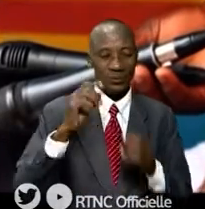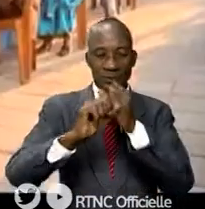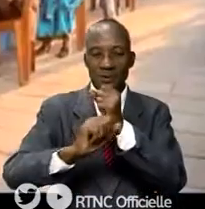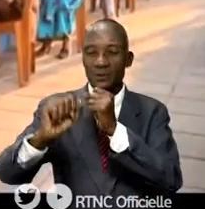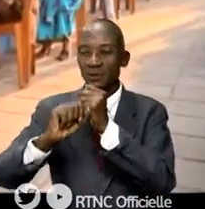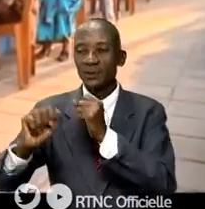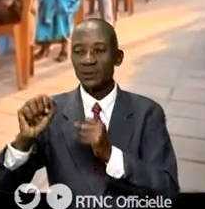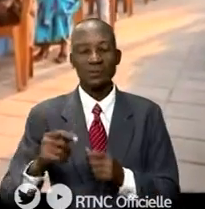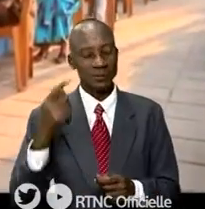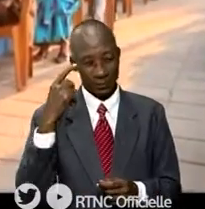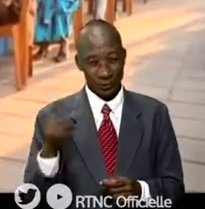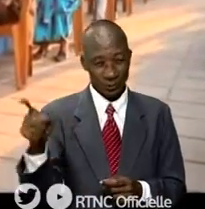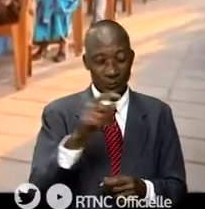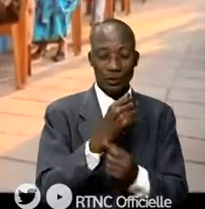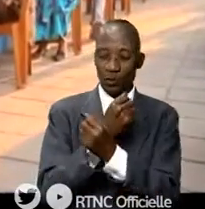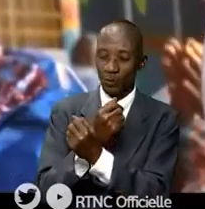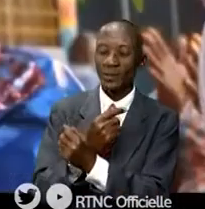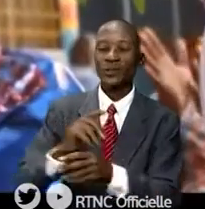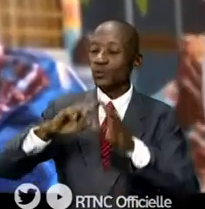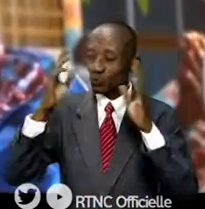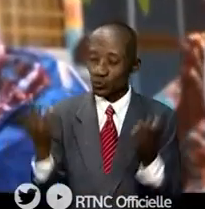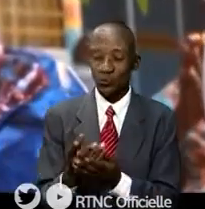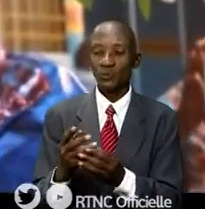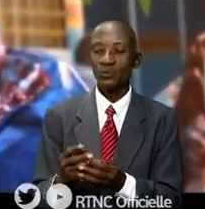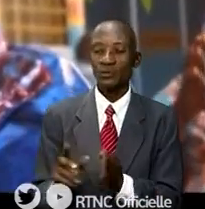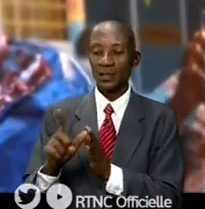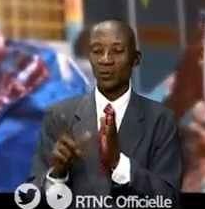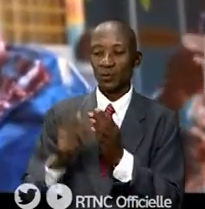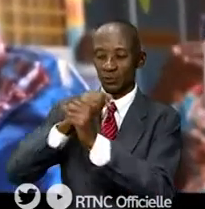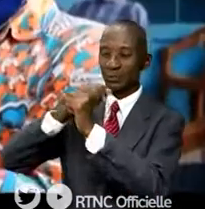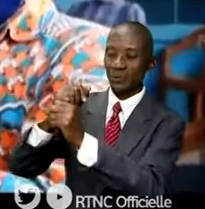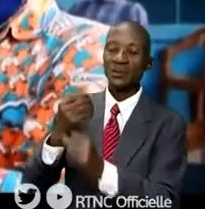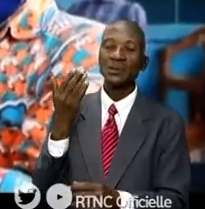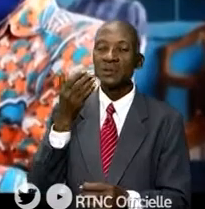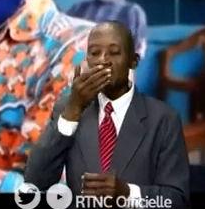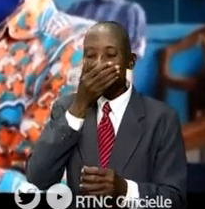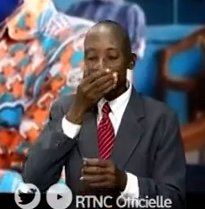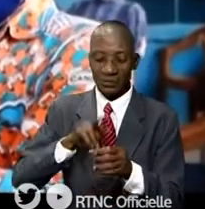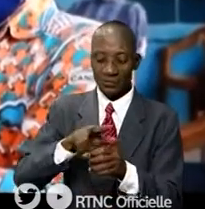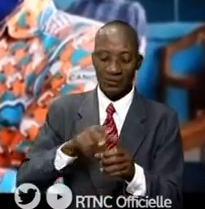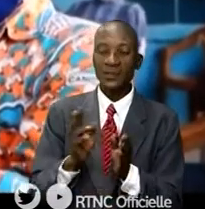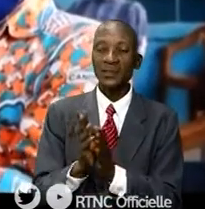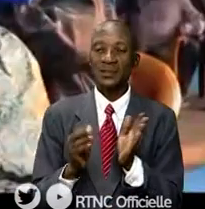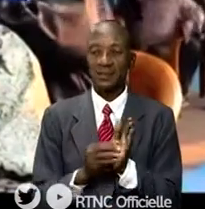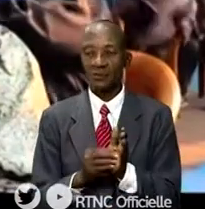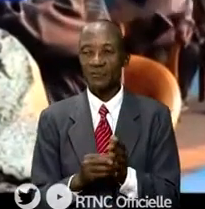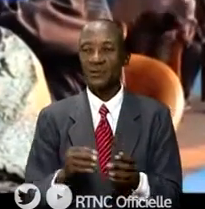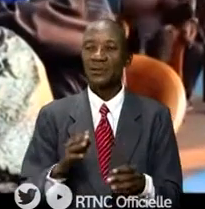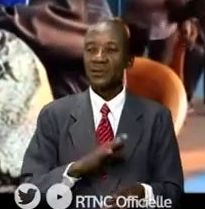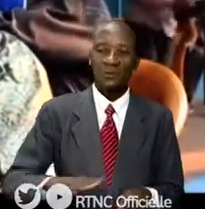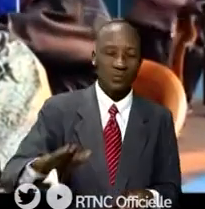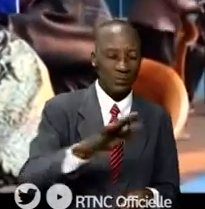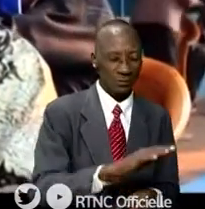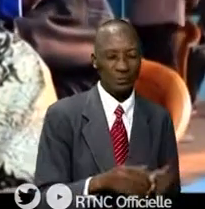respects stricts de gestes barrières et des éclairages sur l'existence et l'évolution de la COVID-19 dans le pays que certains